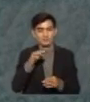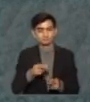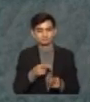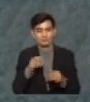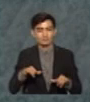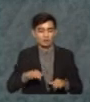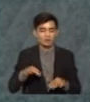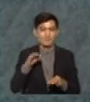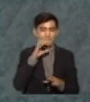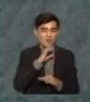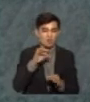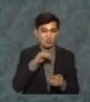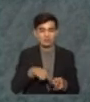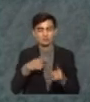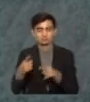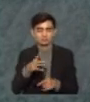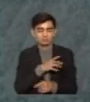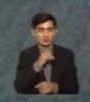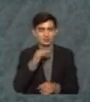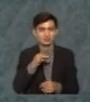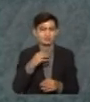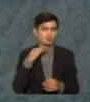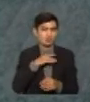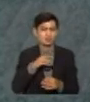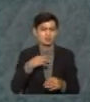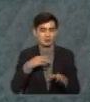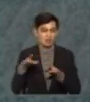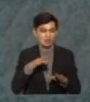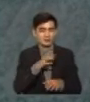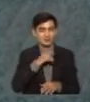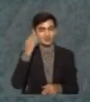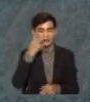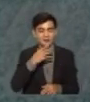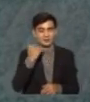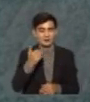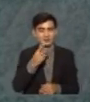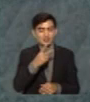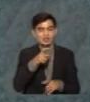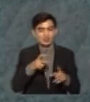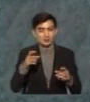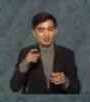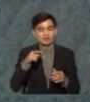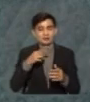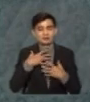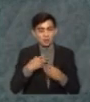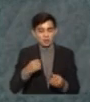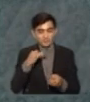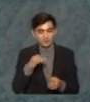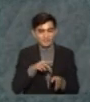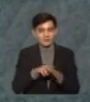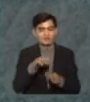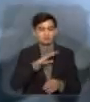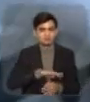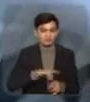бойынша қаралып, кейін ұрлау бабына ауыстырылды. Өте көп күш жұмсадық. Нигерия елінің азаматтарын жүйкесі де денсаулықтары да сыр